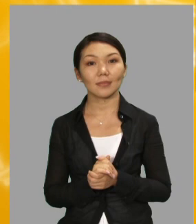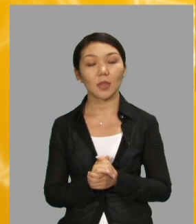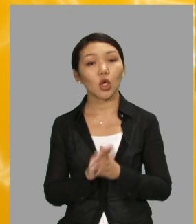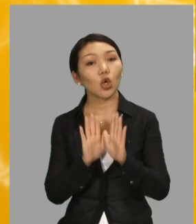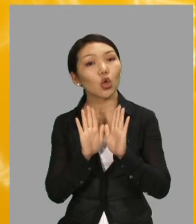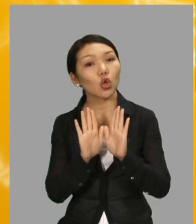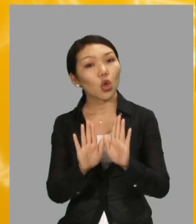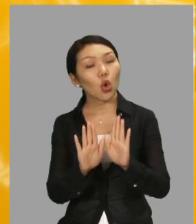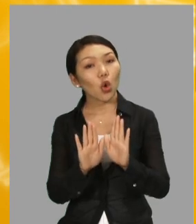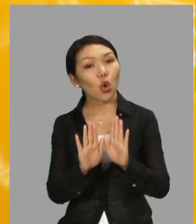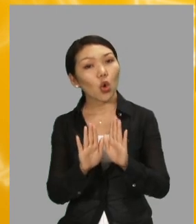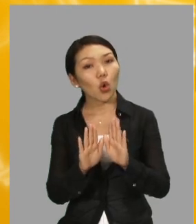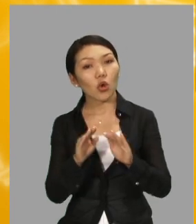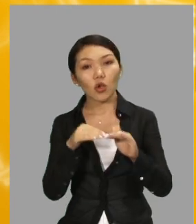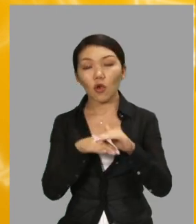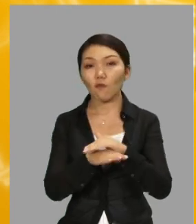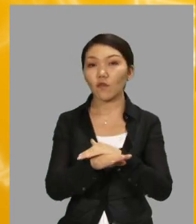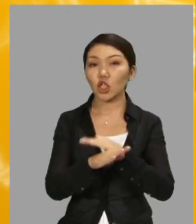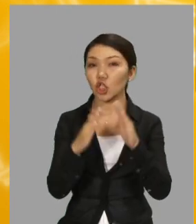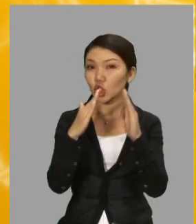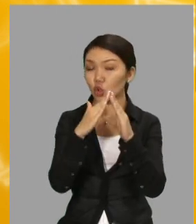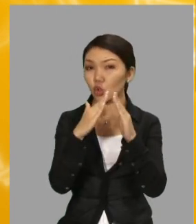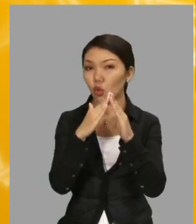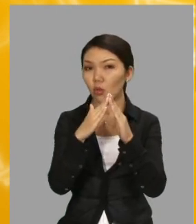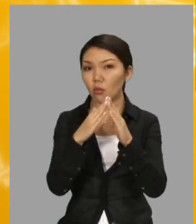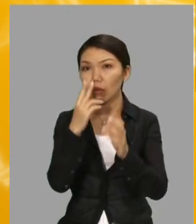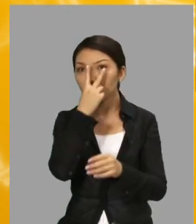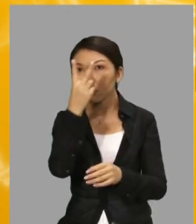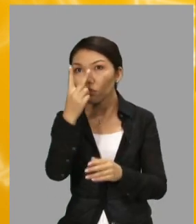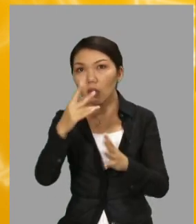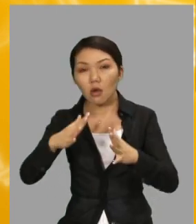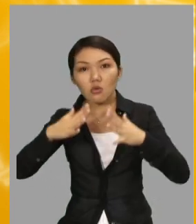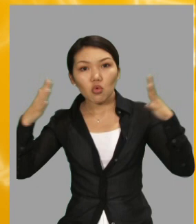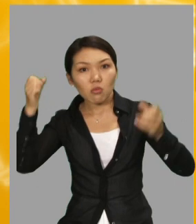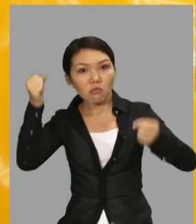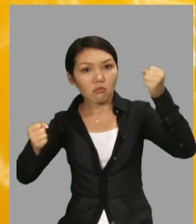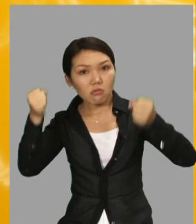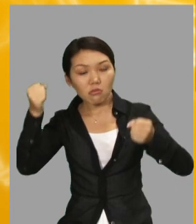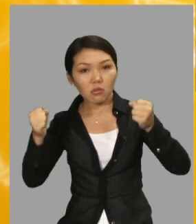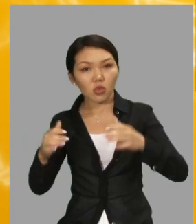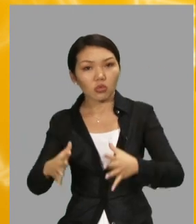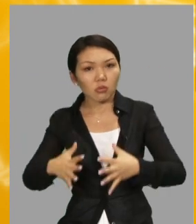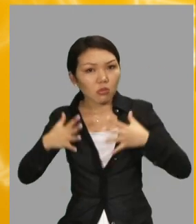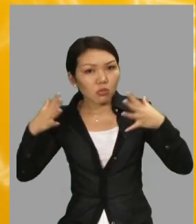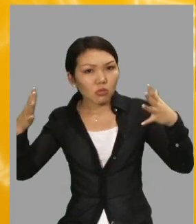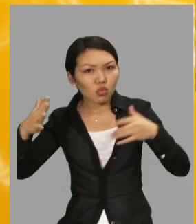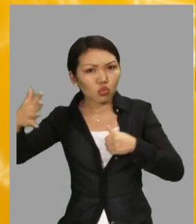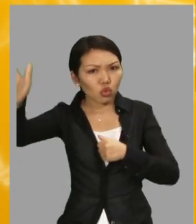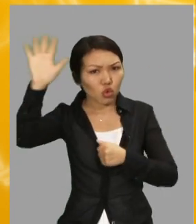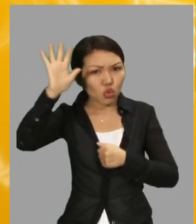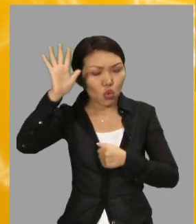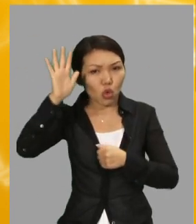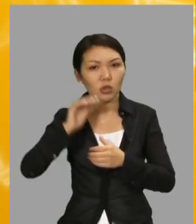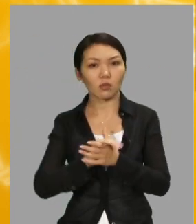Только вышли они из дома, смотрят, огромная машина с большущей рукой.